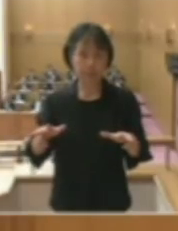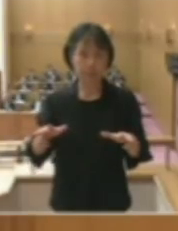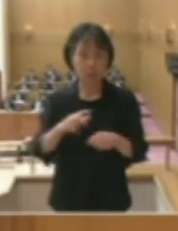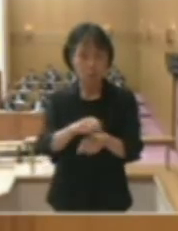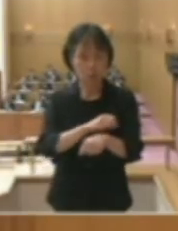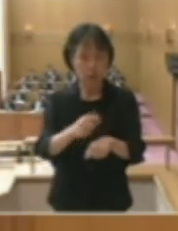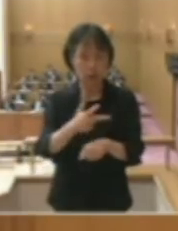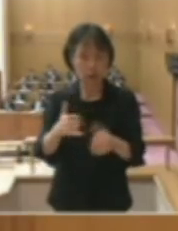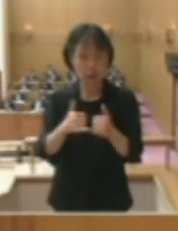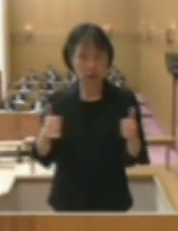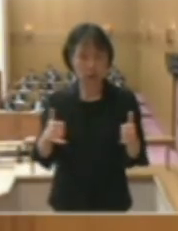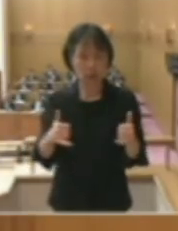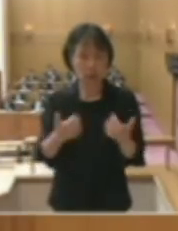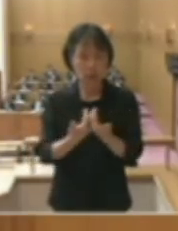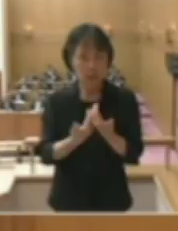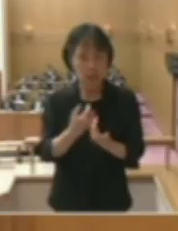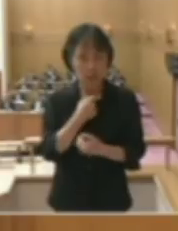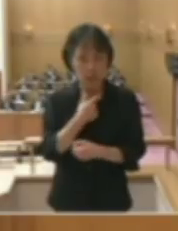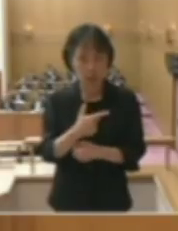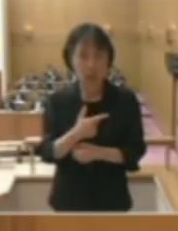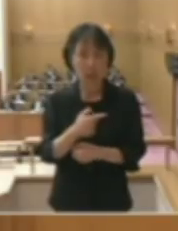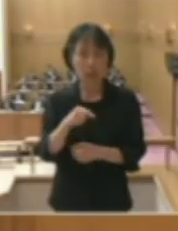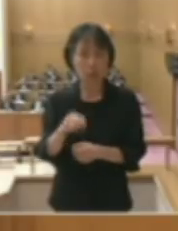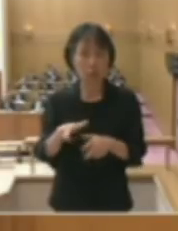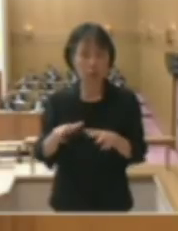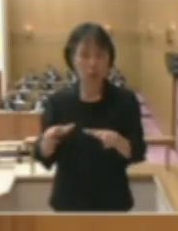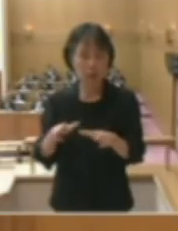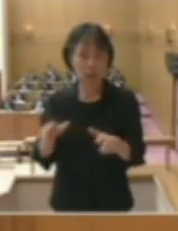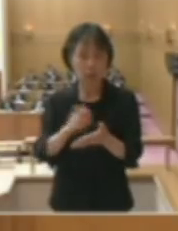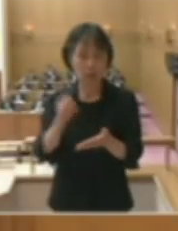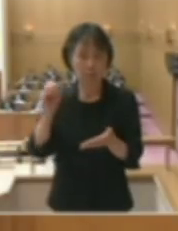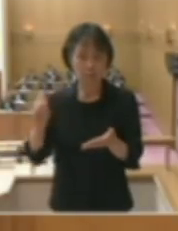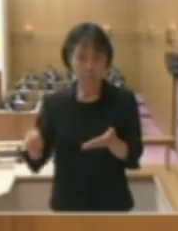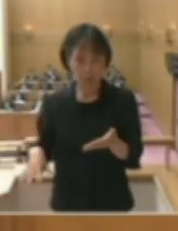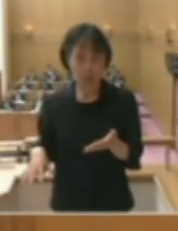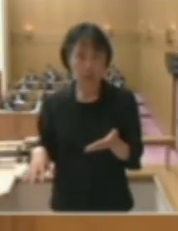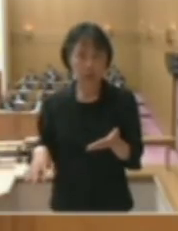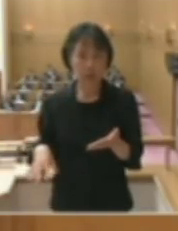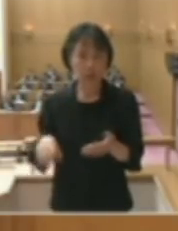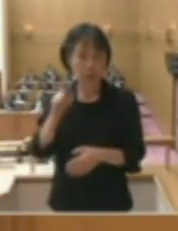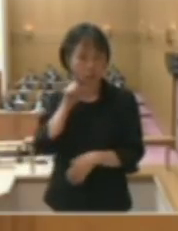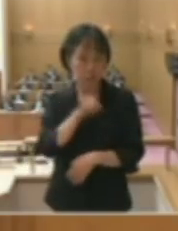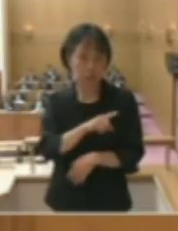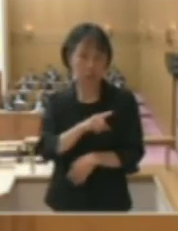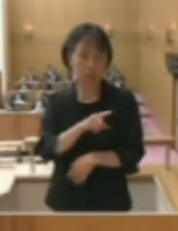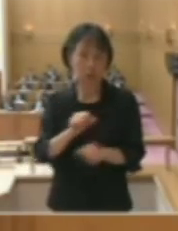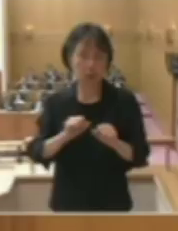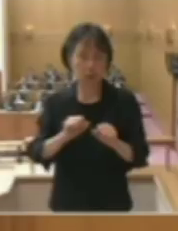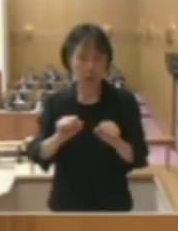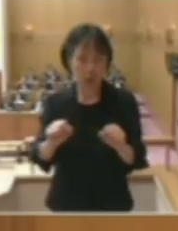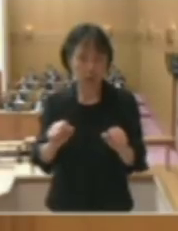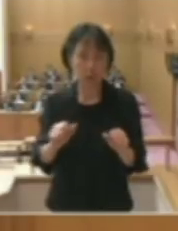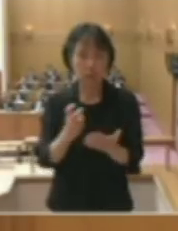る、忌み嫌う行政の撤廃等を速やかに行うべきではありませんか